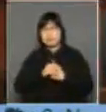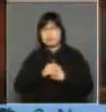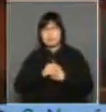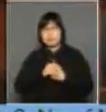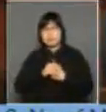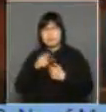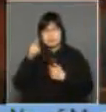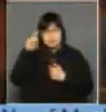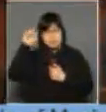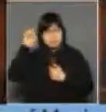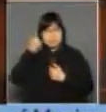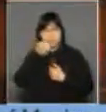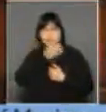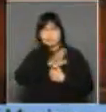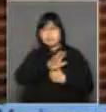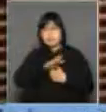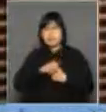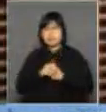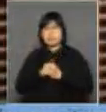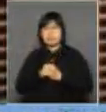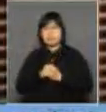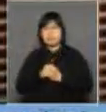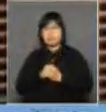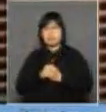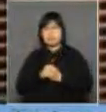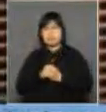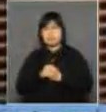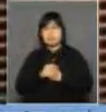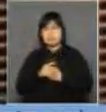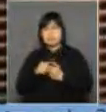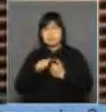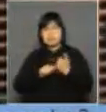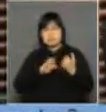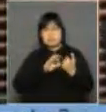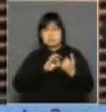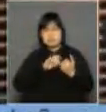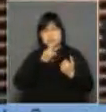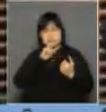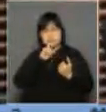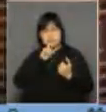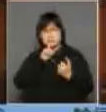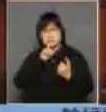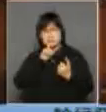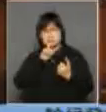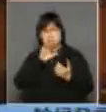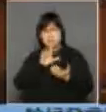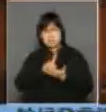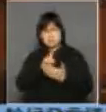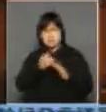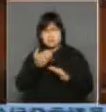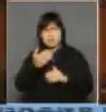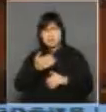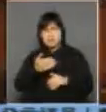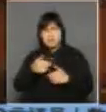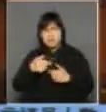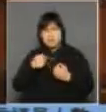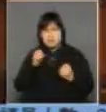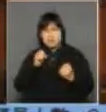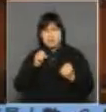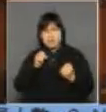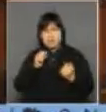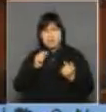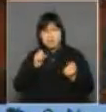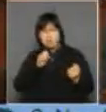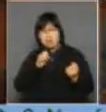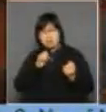法，但是在個委員會經過了超過一年漫長的討論